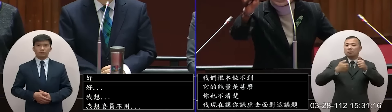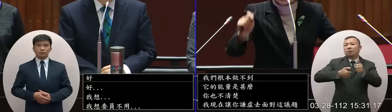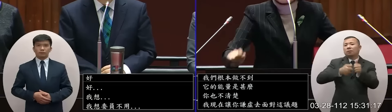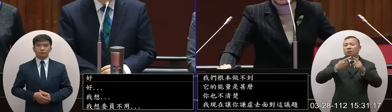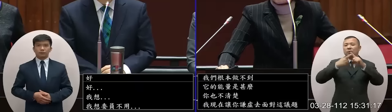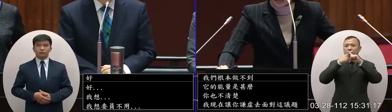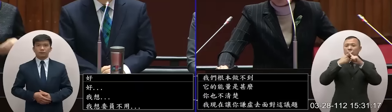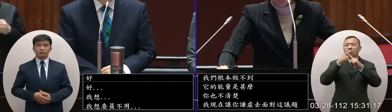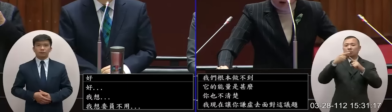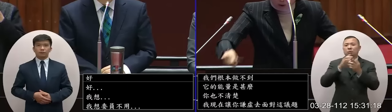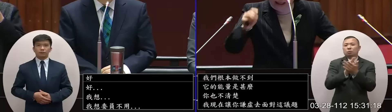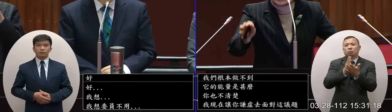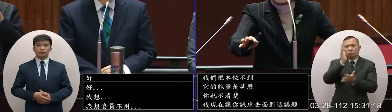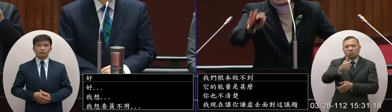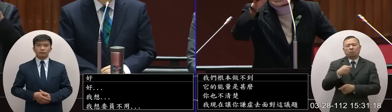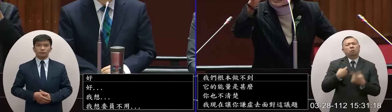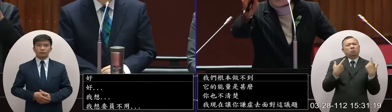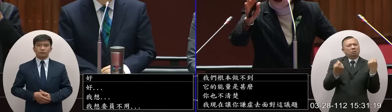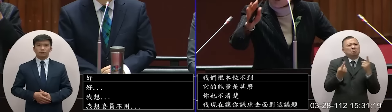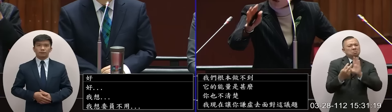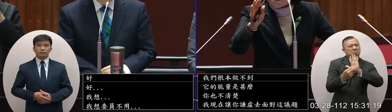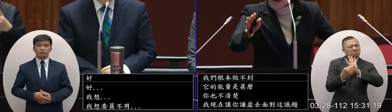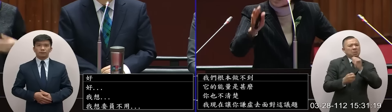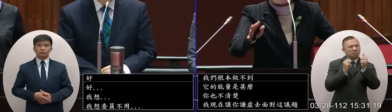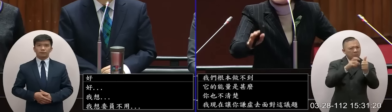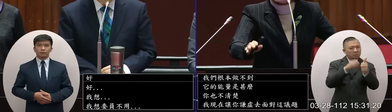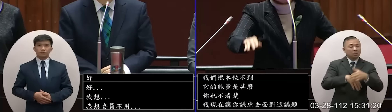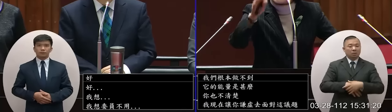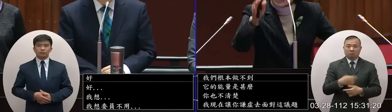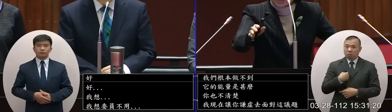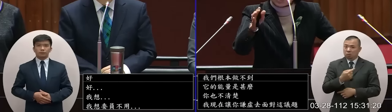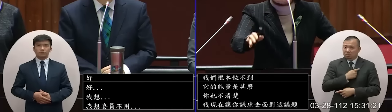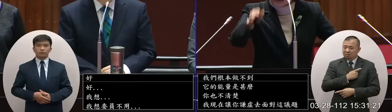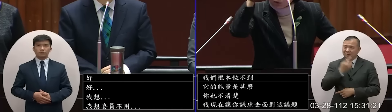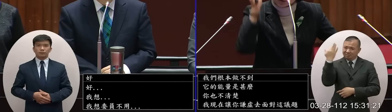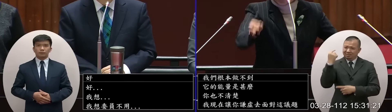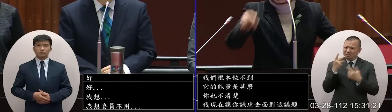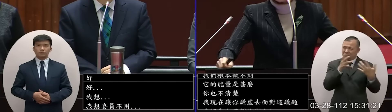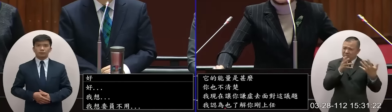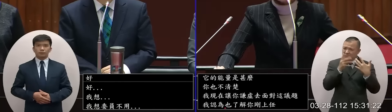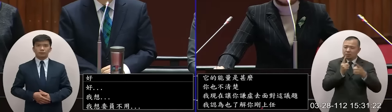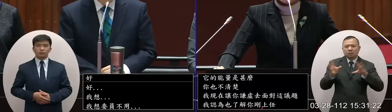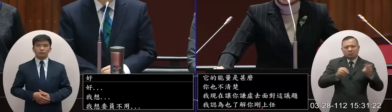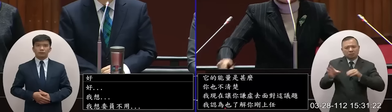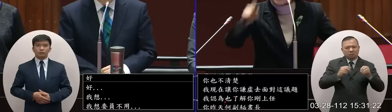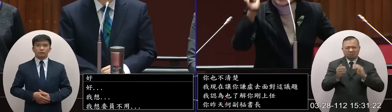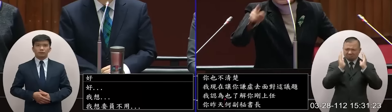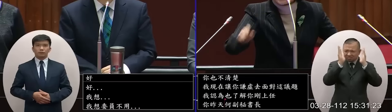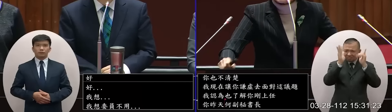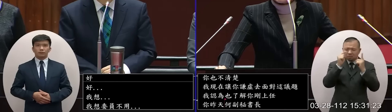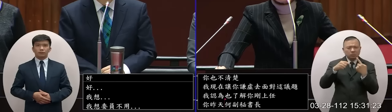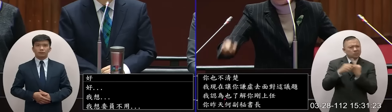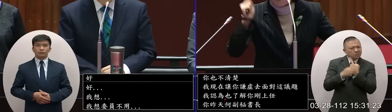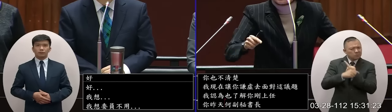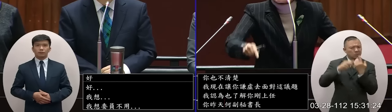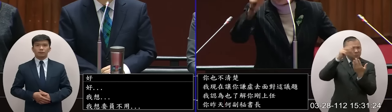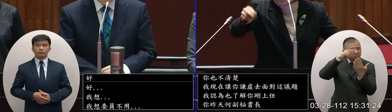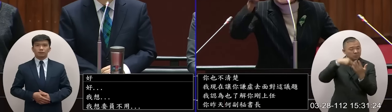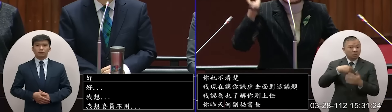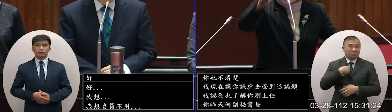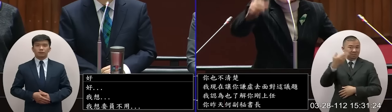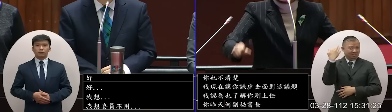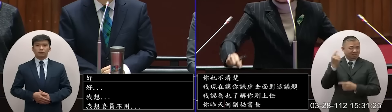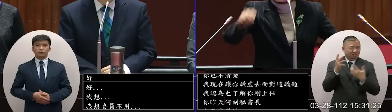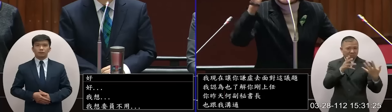讲了一大套。我跟他讲说，你真的把我每一份咨询好好的给我读下去，每一份咨询本席都花